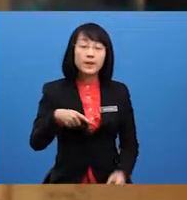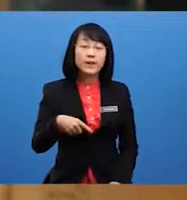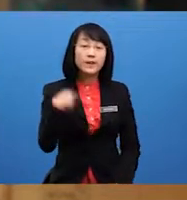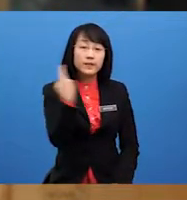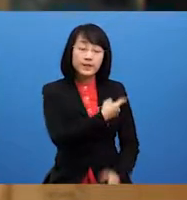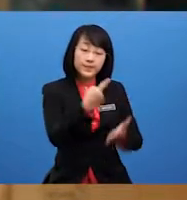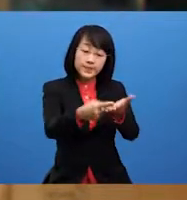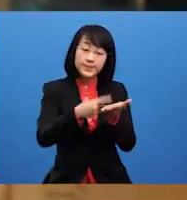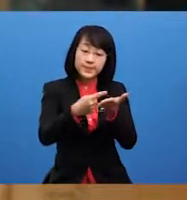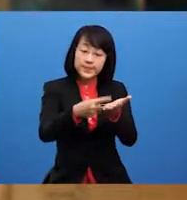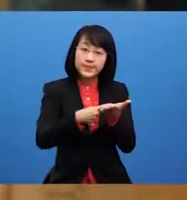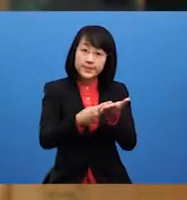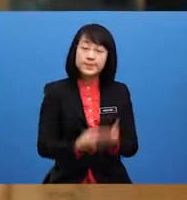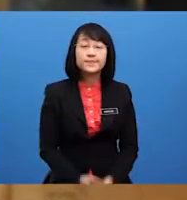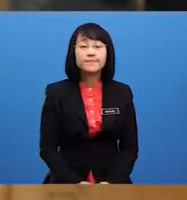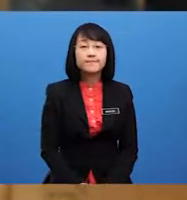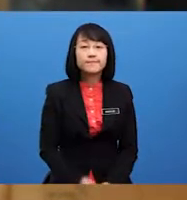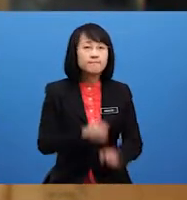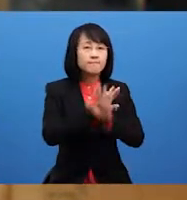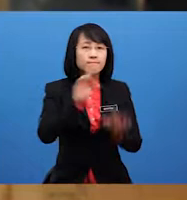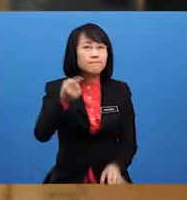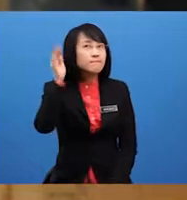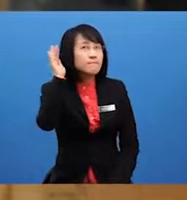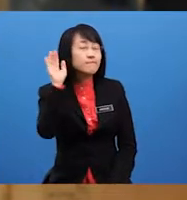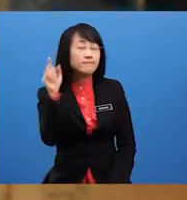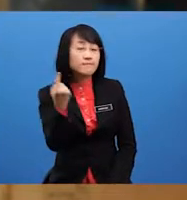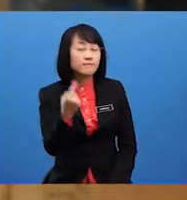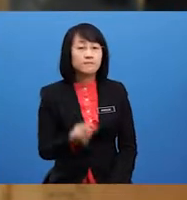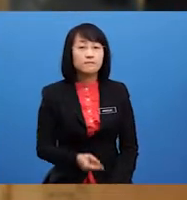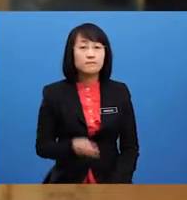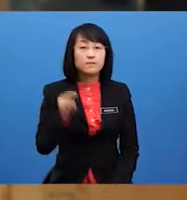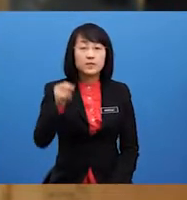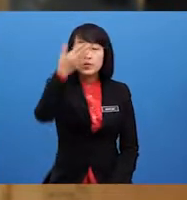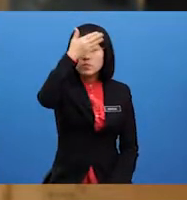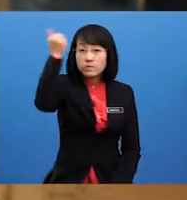bincangkan setakat ini. Jangan hanya mendengar, nanti terlupa.